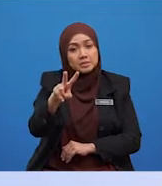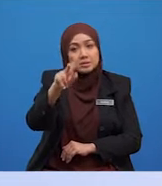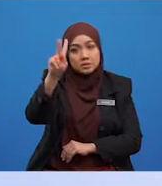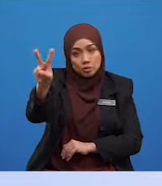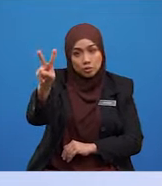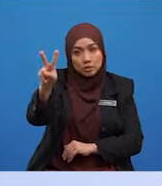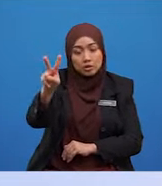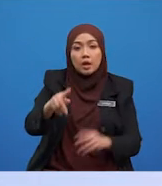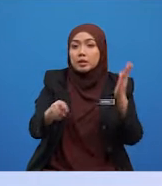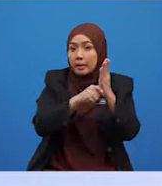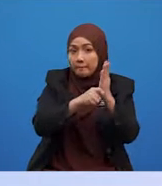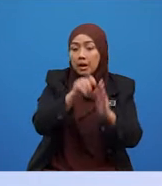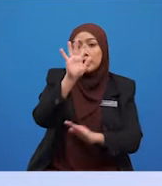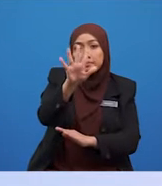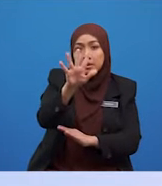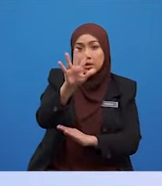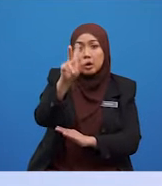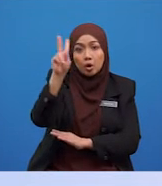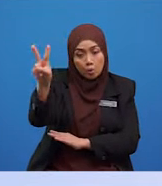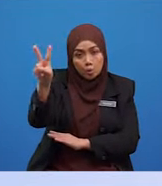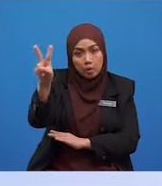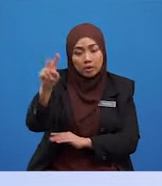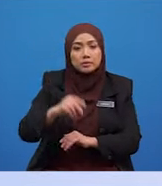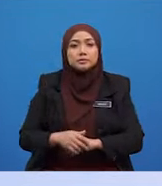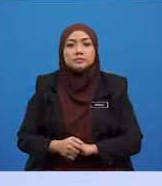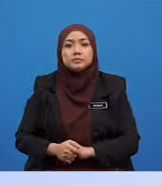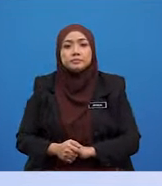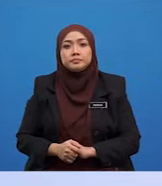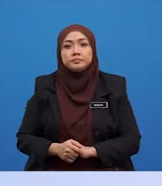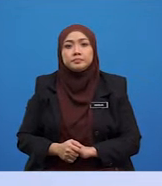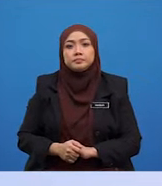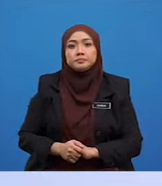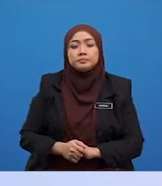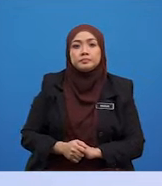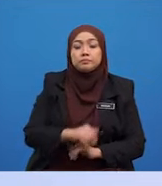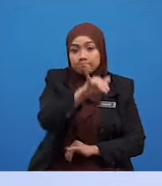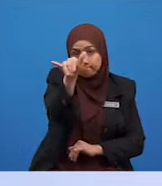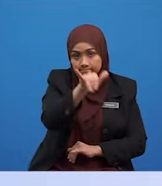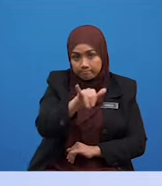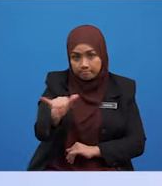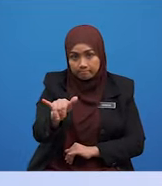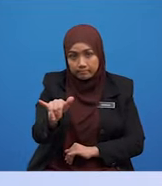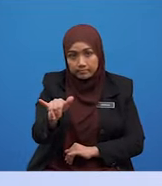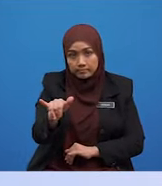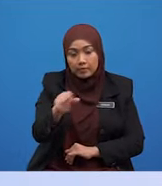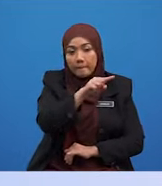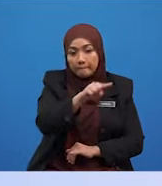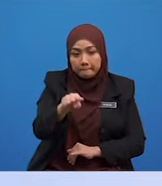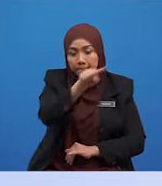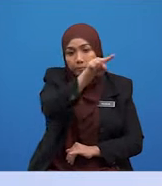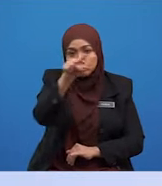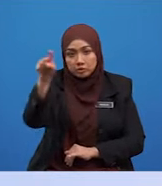tambah 5 kuasa 2. Seterusnya, OR sama dengan